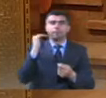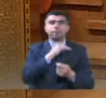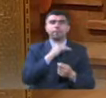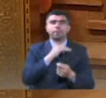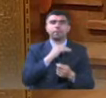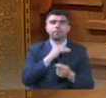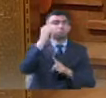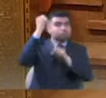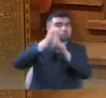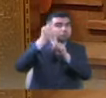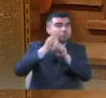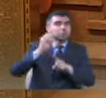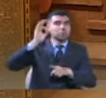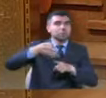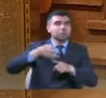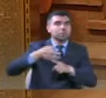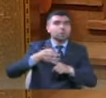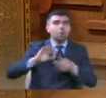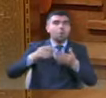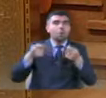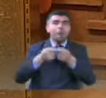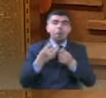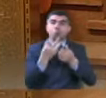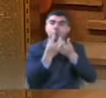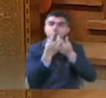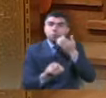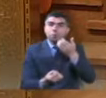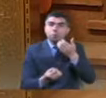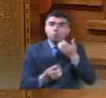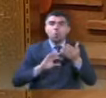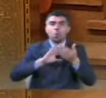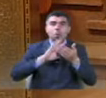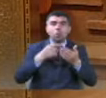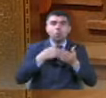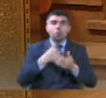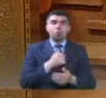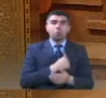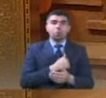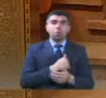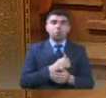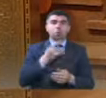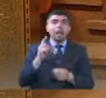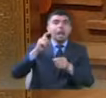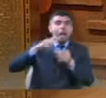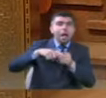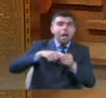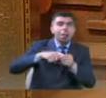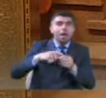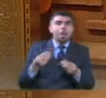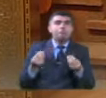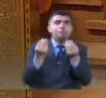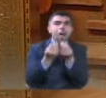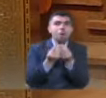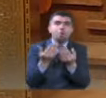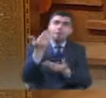الاصلاح غيمشي في اتجاه انه غيتنقص واحد الشويه، ولكن ما بغيتش نديرو بوحدي بحال اللي قلت النقابات بغاو يديروا معايا، حنا